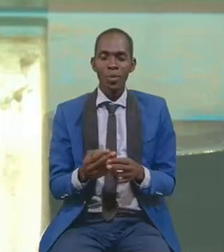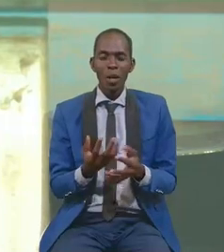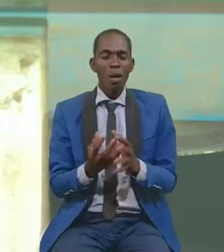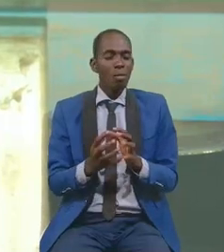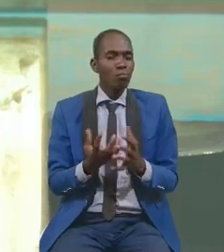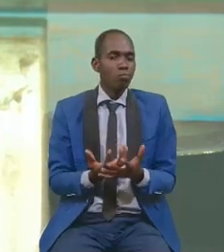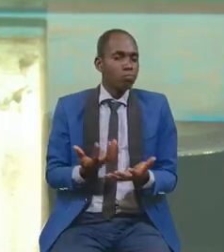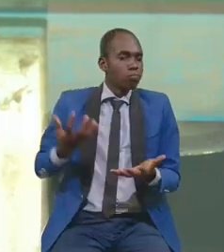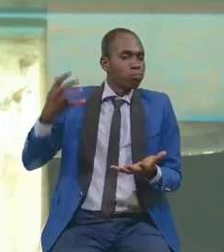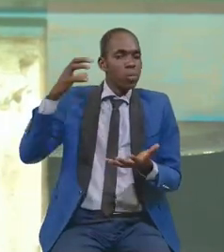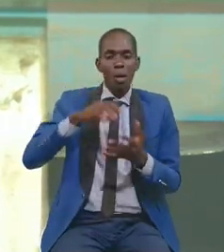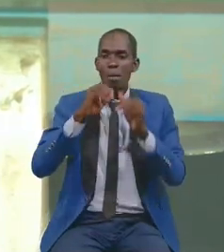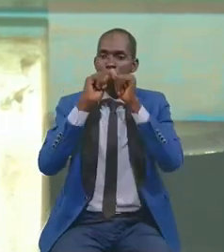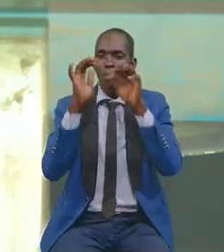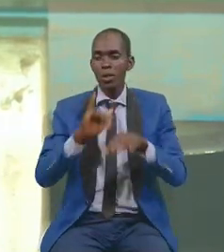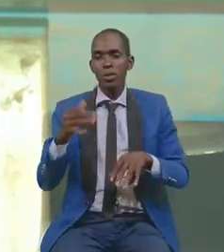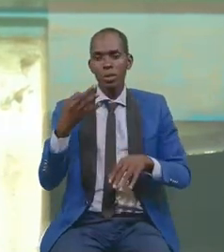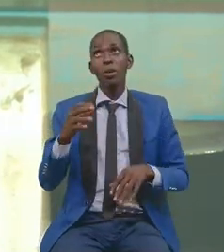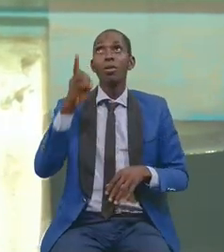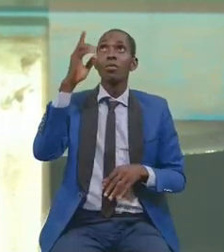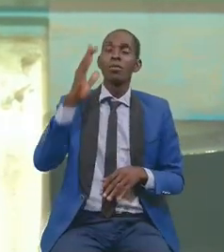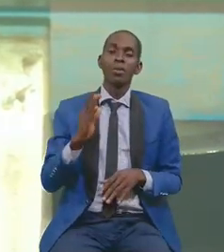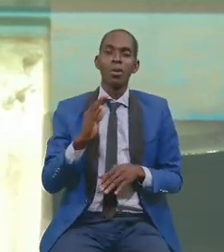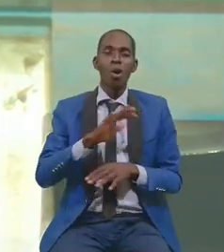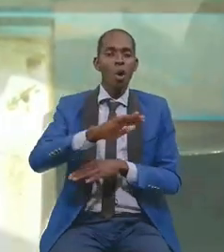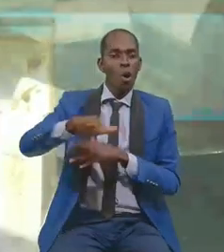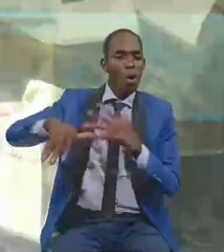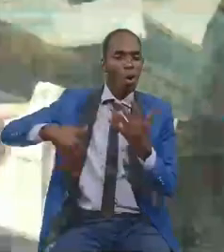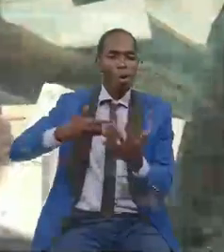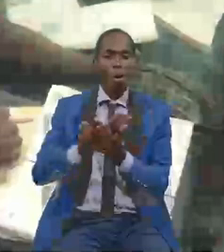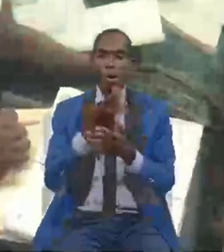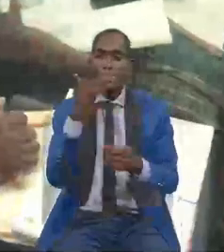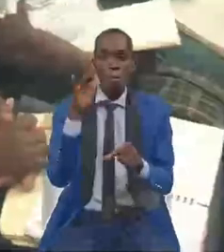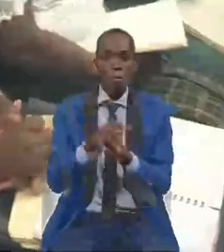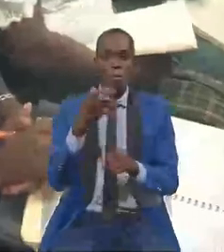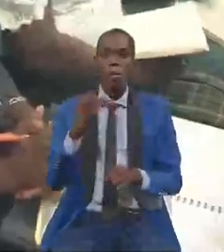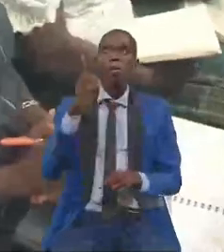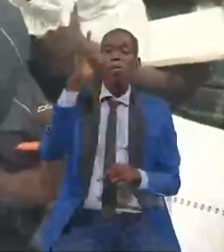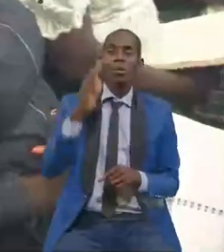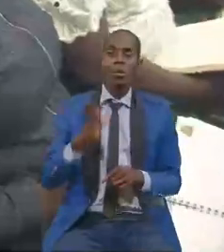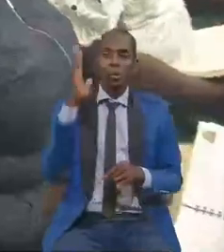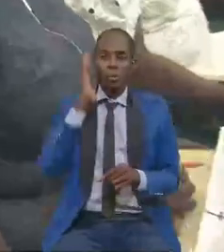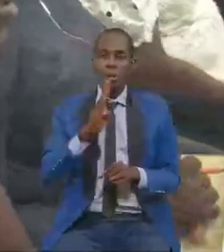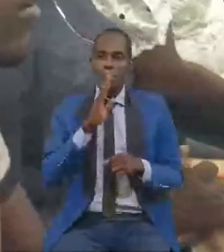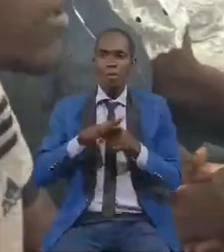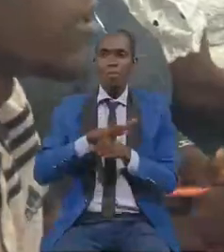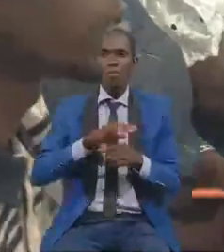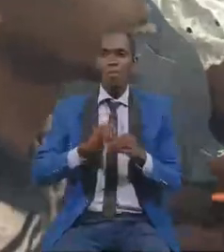Les bénédictions enrichissantes de Dieu, toutes les promesses de Dieu seront accomplies dans votre vie.